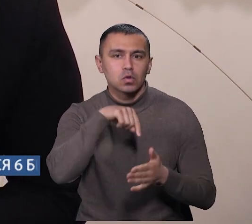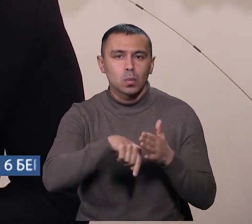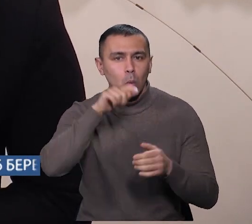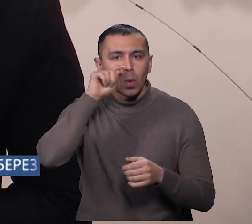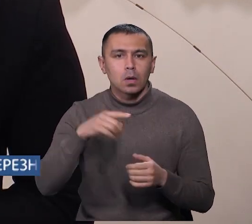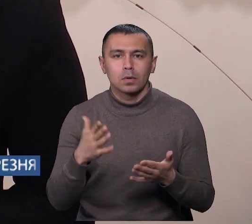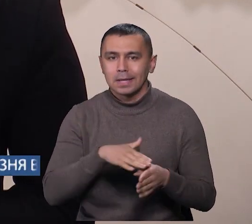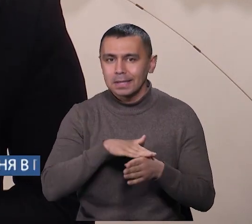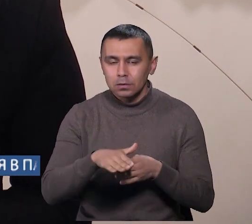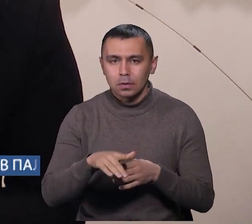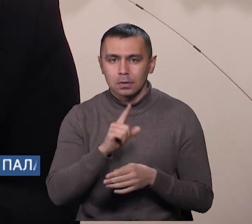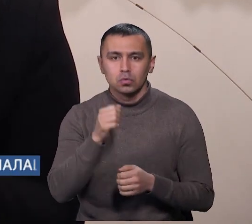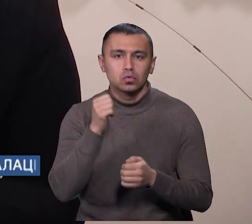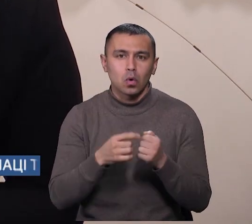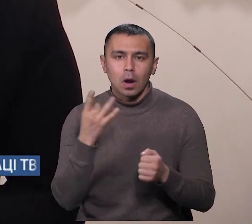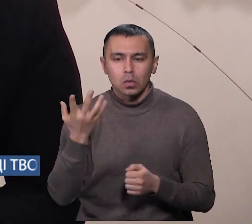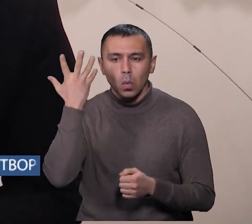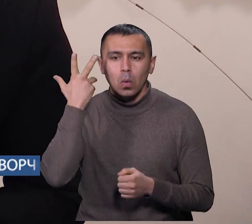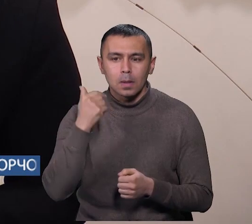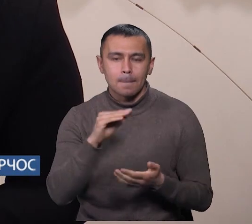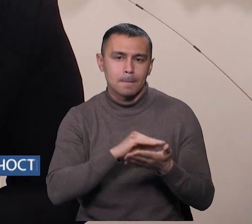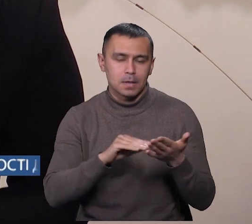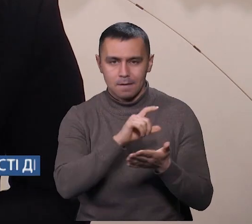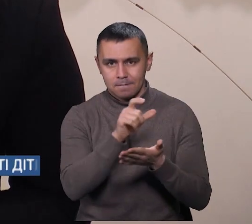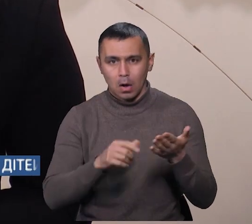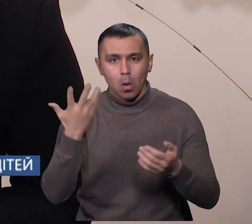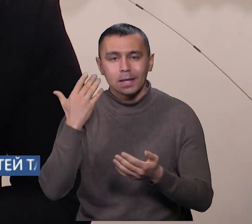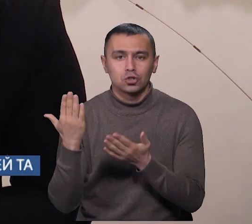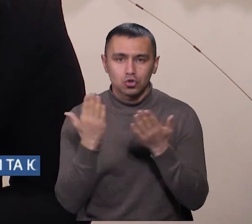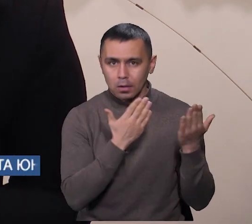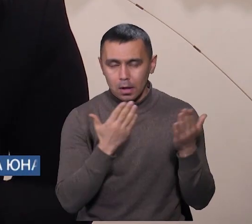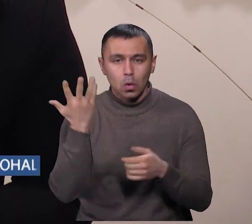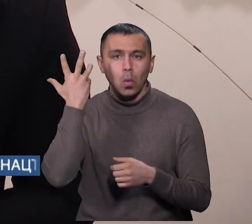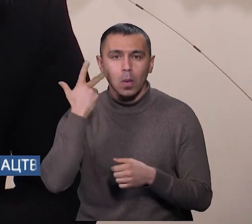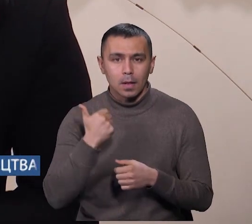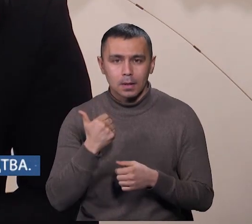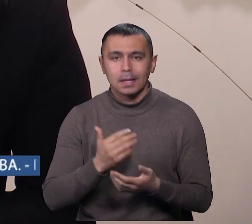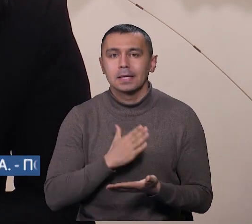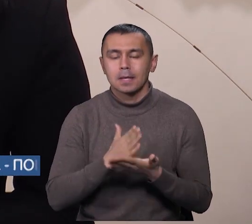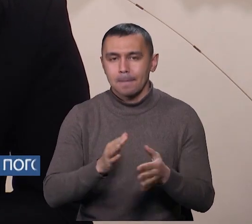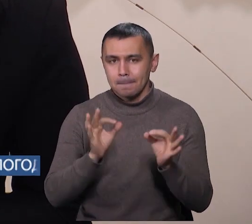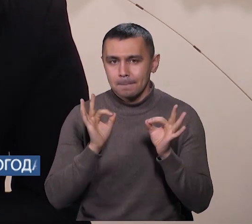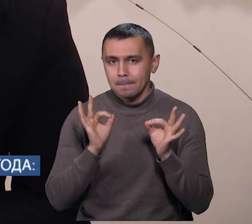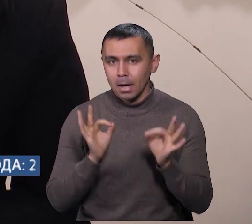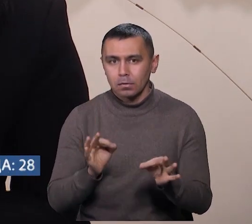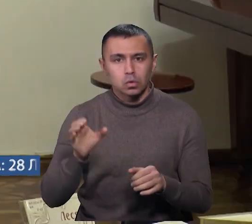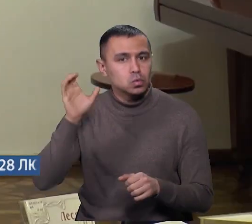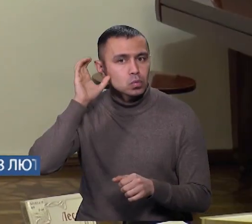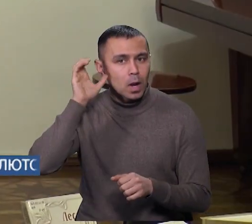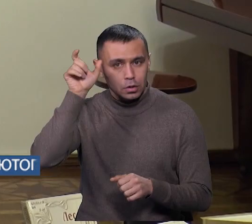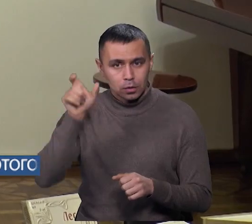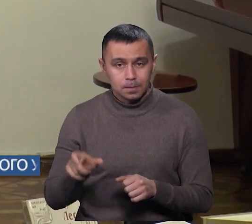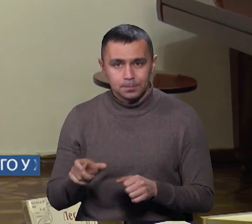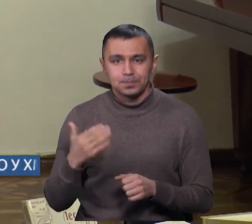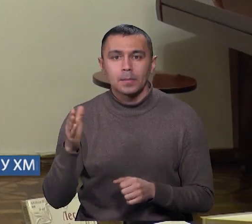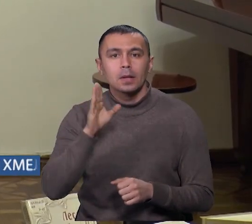котрим насичуєшся за щоразу, коли пишеш вірші, коли їх читаєш, і коли є правда слухачем.